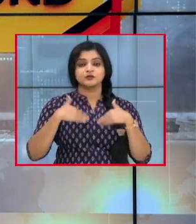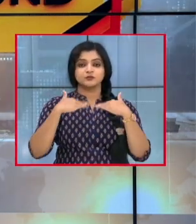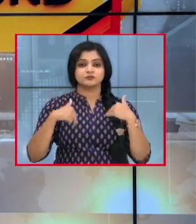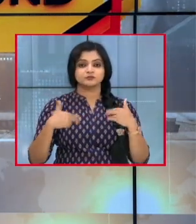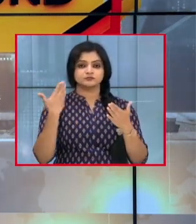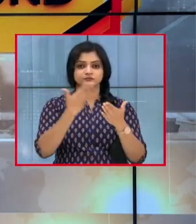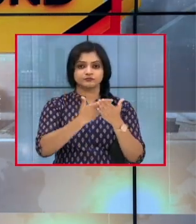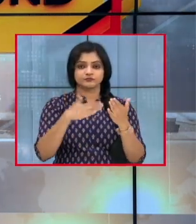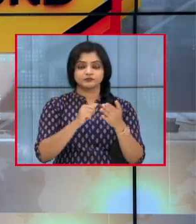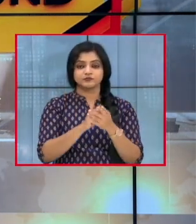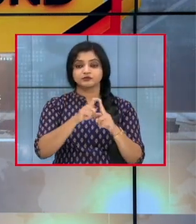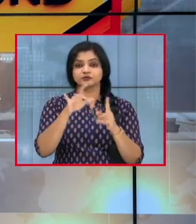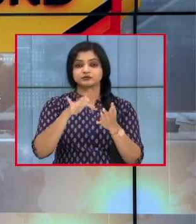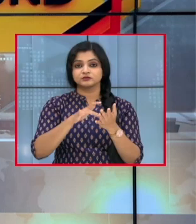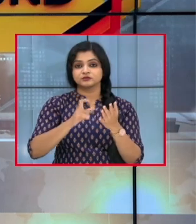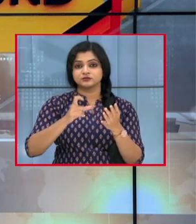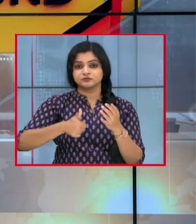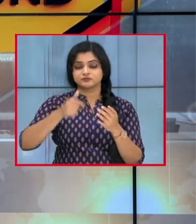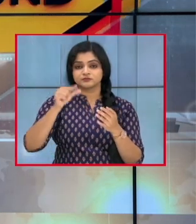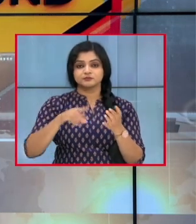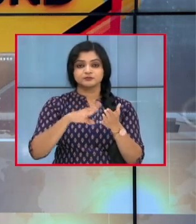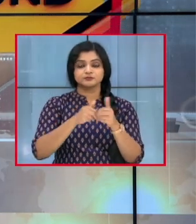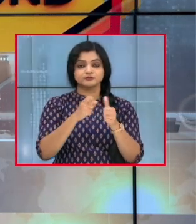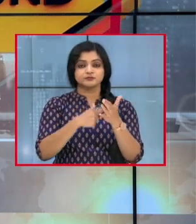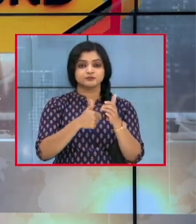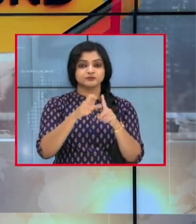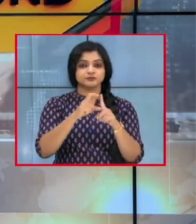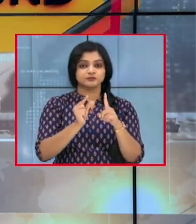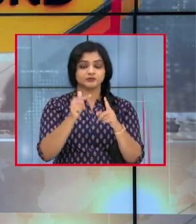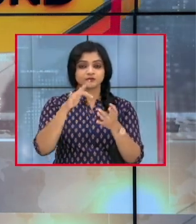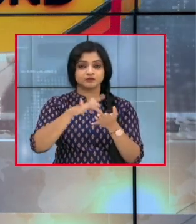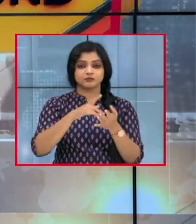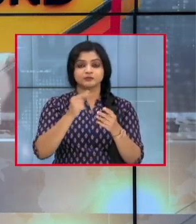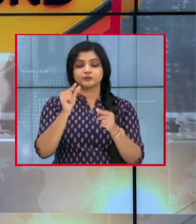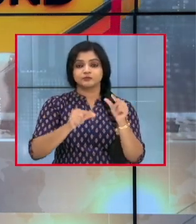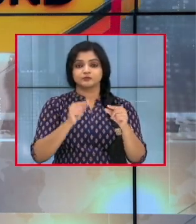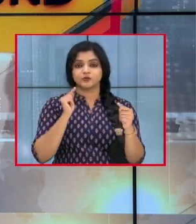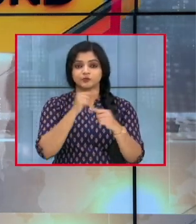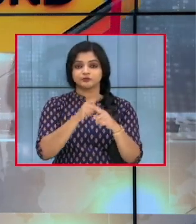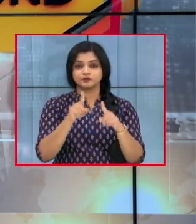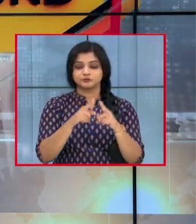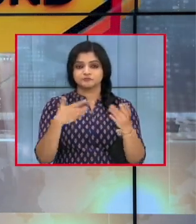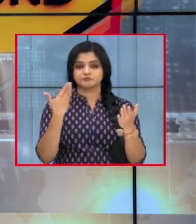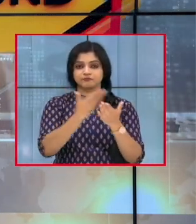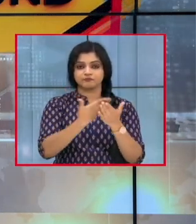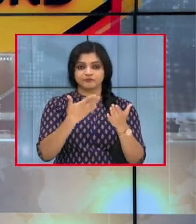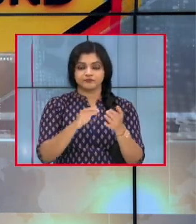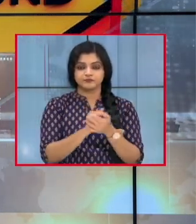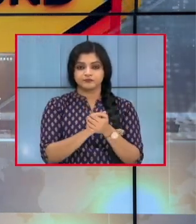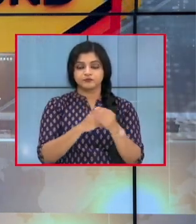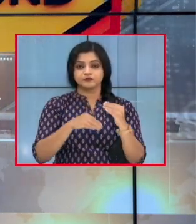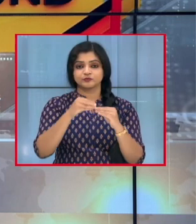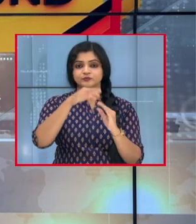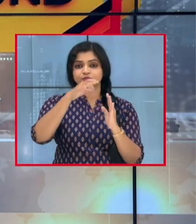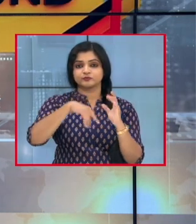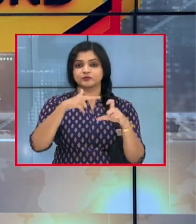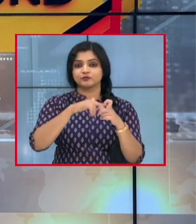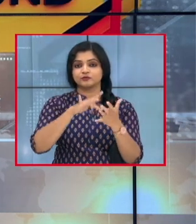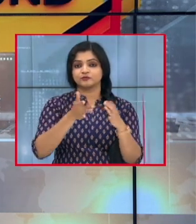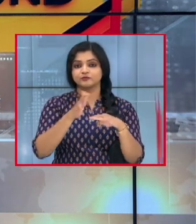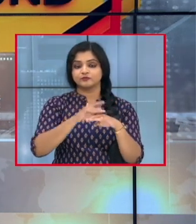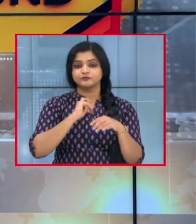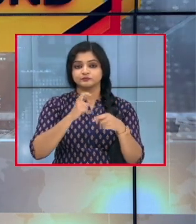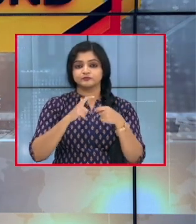സമീപിച്ചു. ജില്ലാ കളക്ടർ, മരട് മുനിസിപ്പൽ സെക്രട്ടറി തുടങ്ങിയവരെ എതിർകക്ഷികളാക്കിയാണ് ഹർജി നൽകിയിരിക്കുന്നത്. എസ് ശ്രീകാന്ത് ചേരുന്നുണ്ട് കൊച്ചിയിൽ നിന്നും.